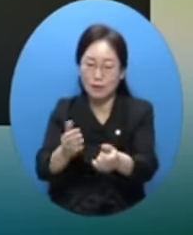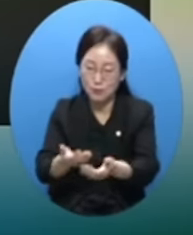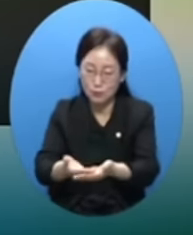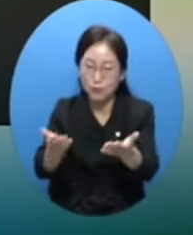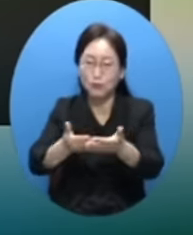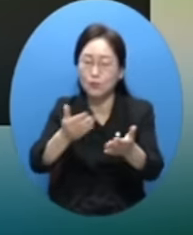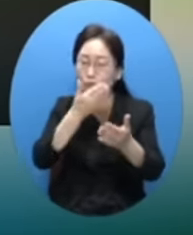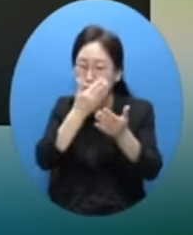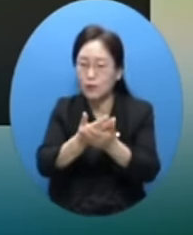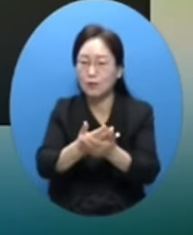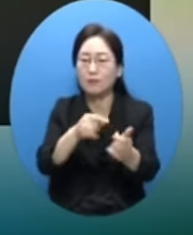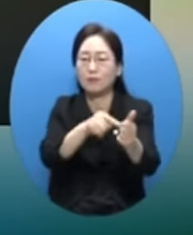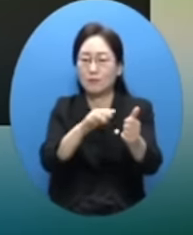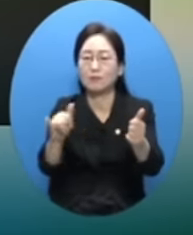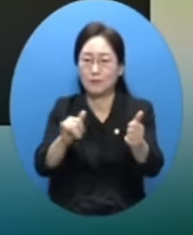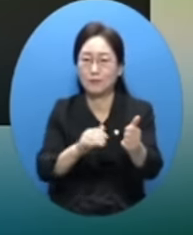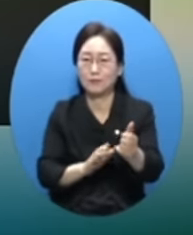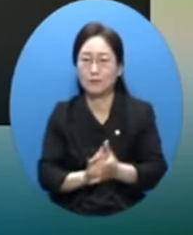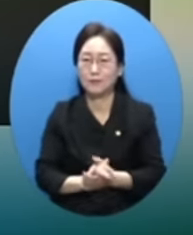주님의 종이었습니다.